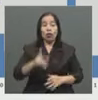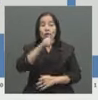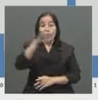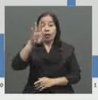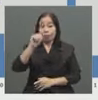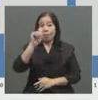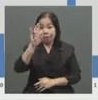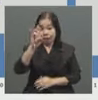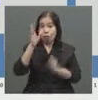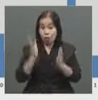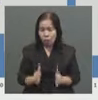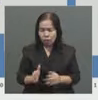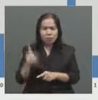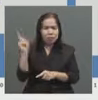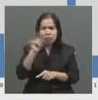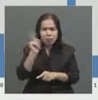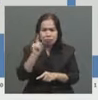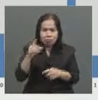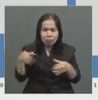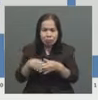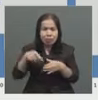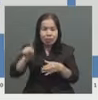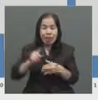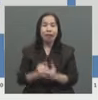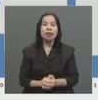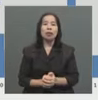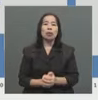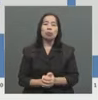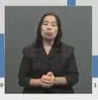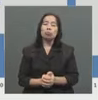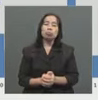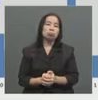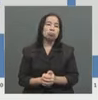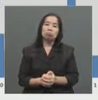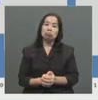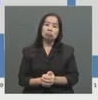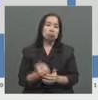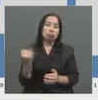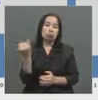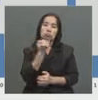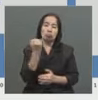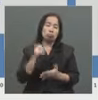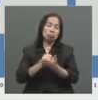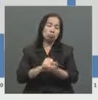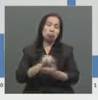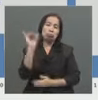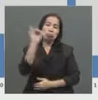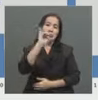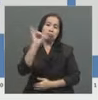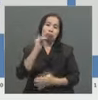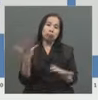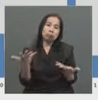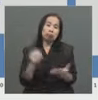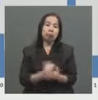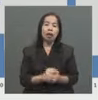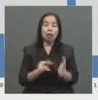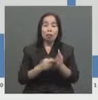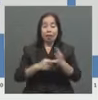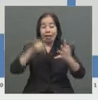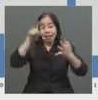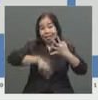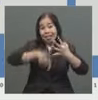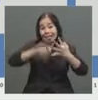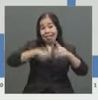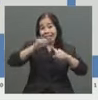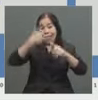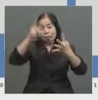เคราะห์ดูพบว่าเนี่ยฮะยังทำได้ไม่ดีนะการกักกันเพราะฉะนั้นเราเห็นตัวเลขช่วงสิ้นเดือนพุ่ง